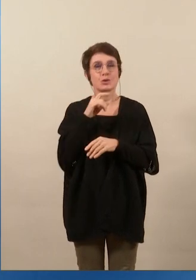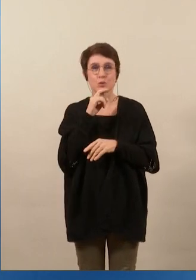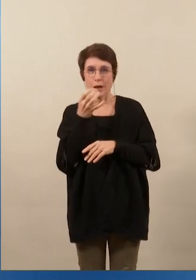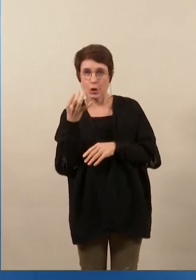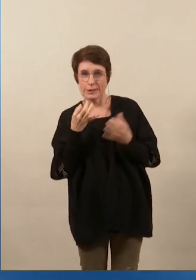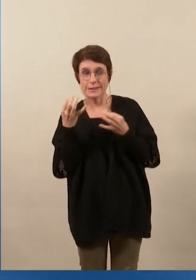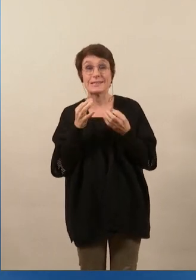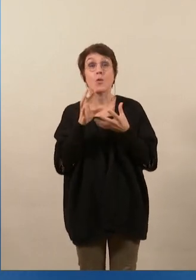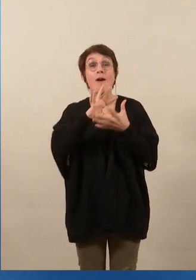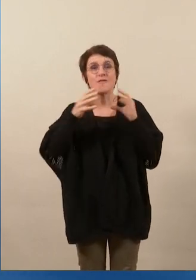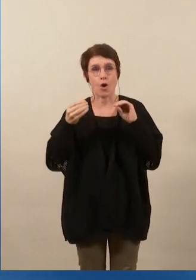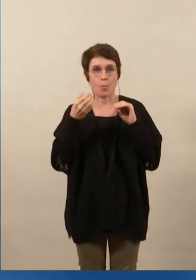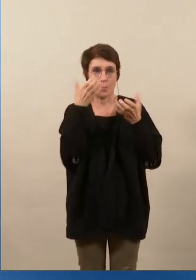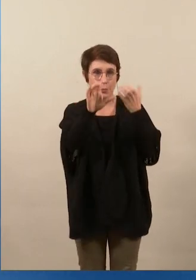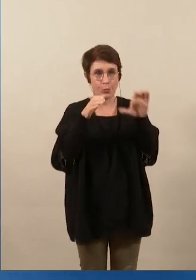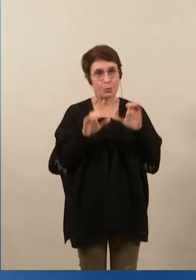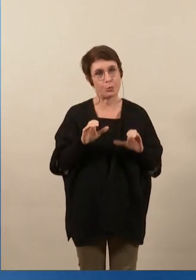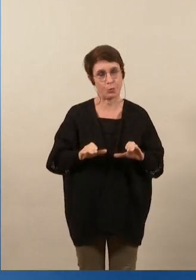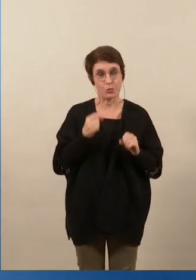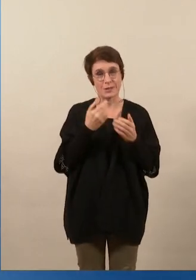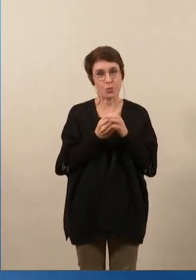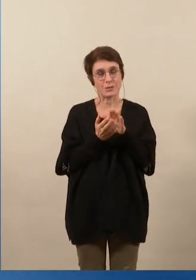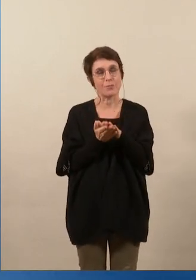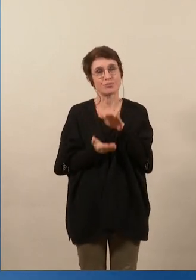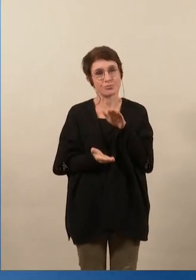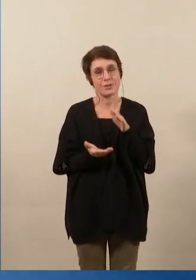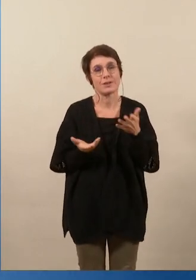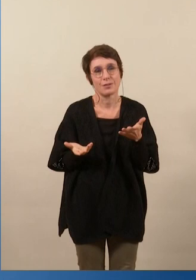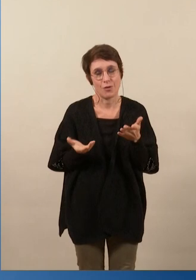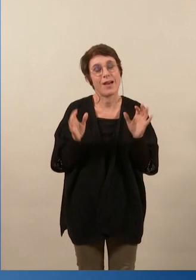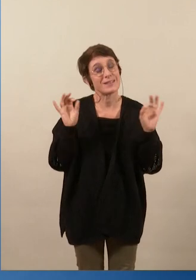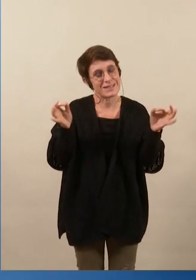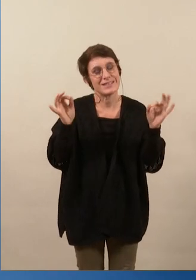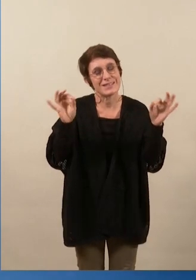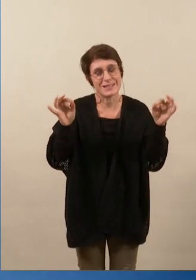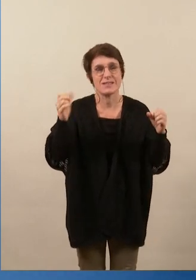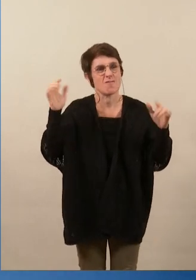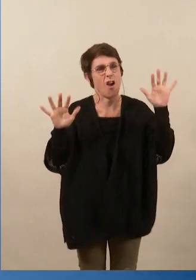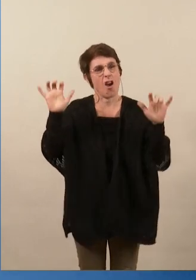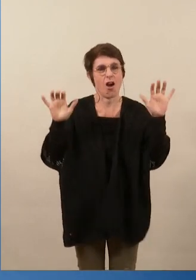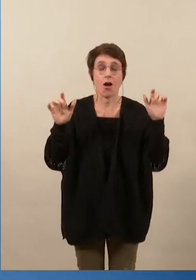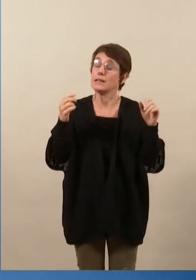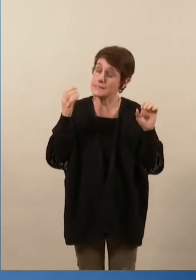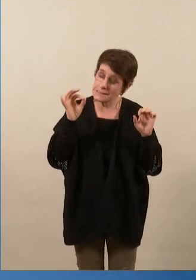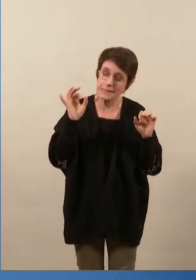la remise en forme si si si si c'est c'est bien de cela que qu'il